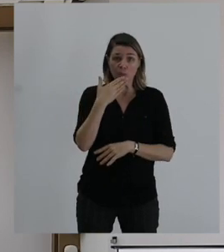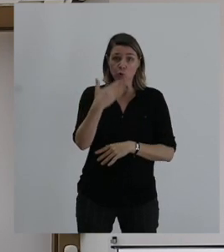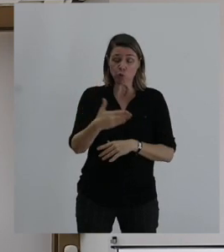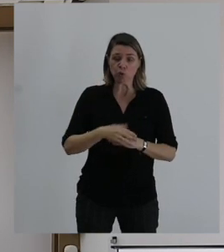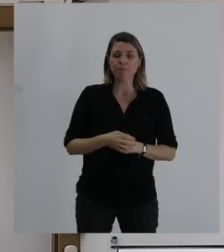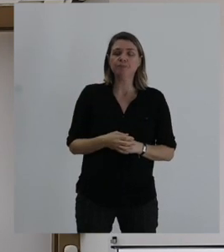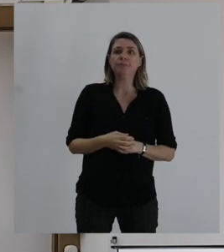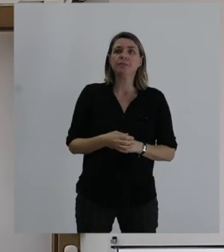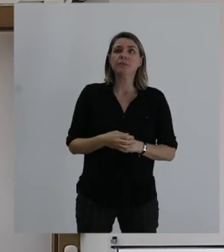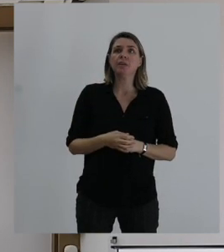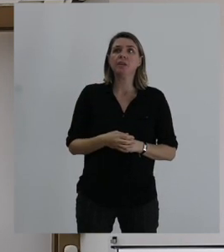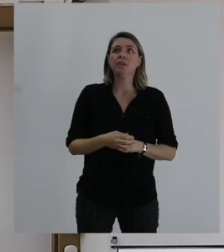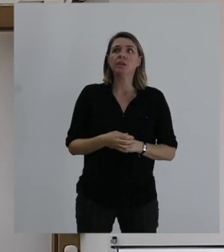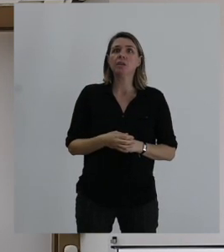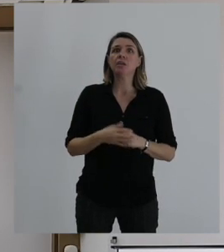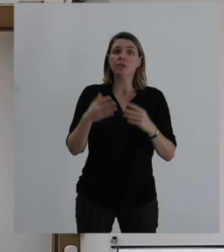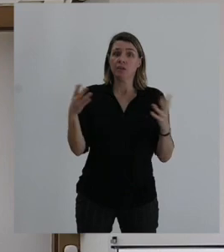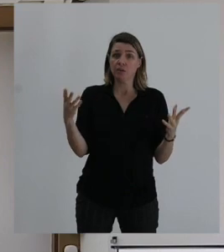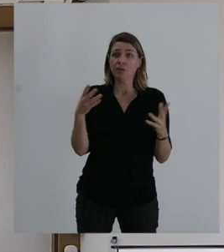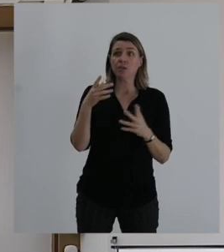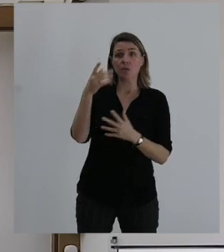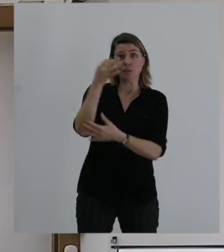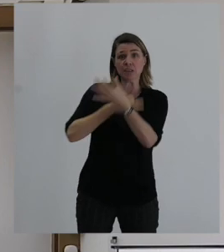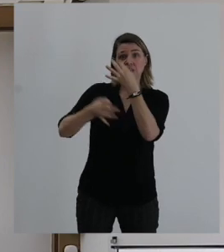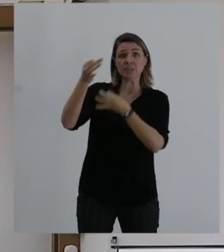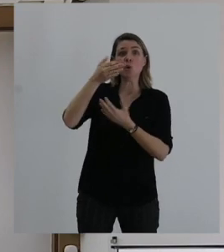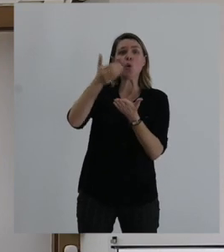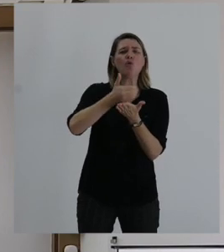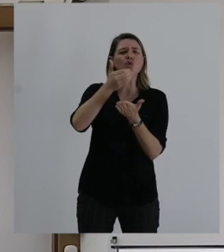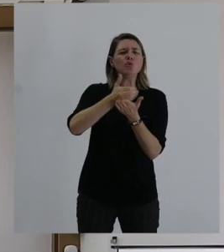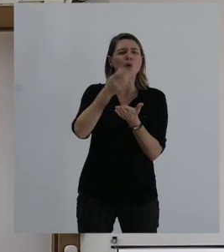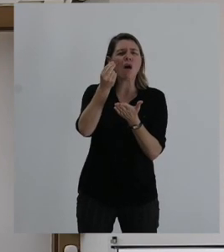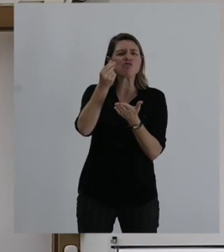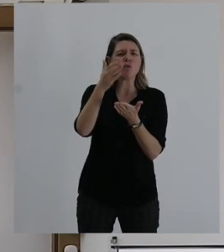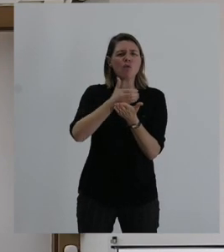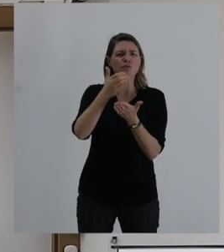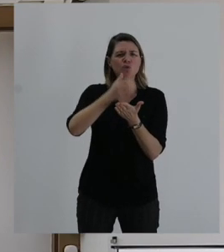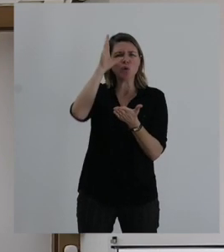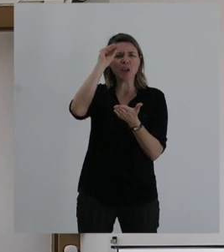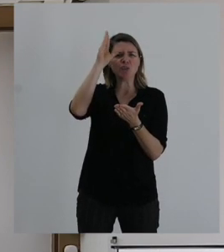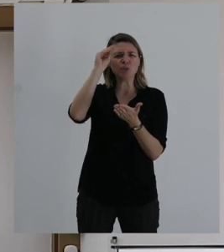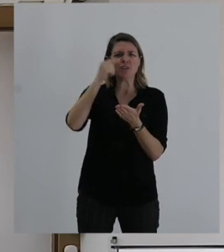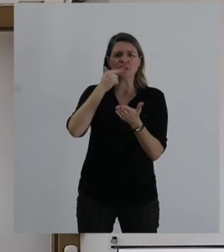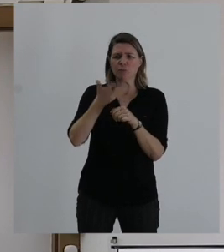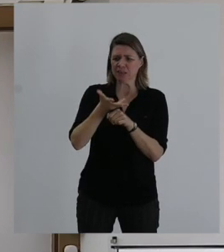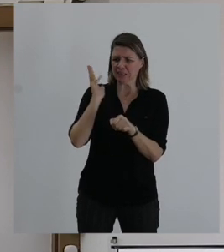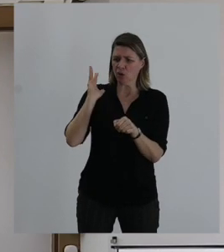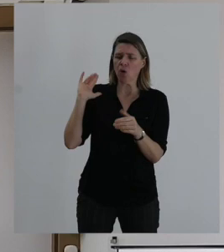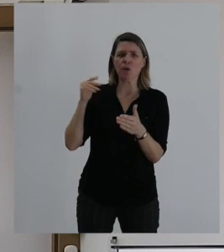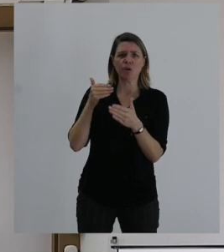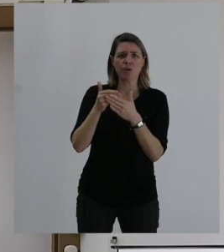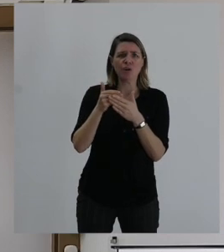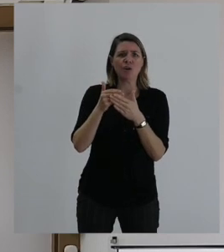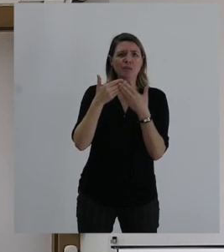bonjour. Donc, vous avez parlé de revenus étudiants. Alors, ça fait 5 ans que je suis en études supérieures, donc je